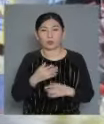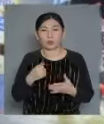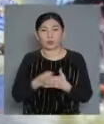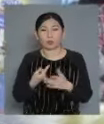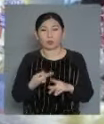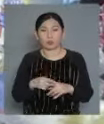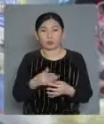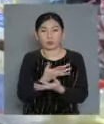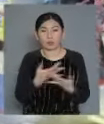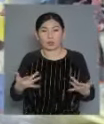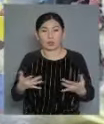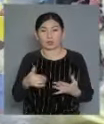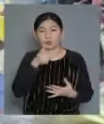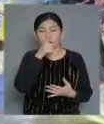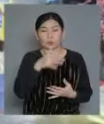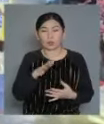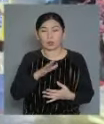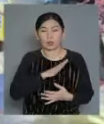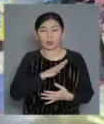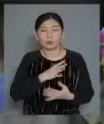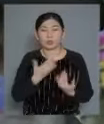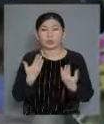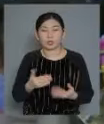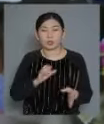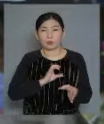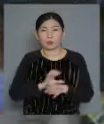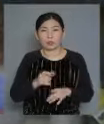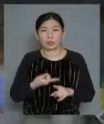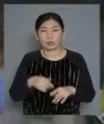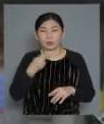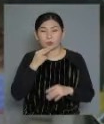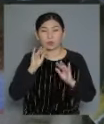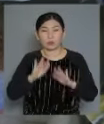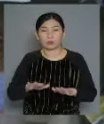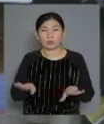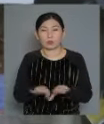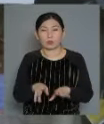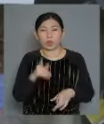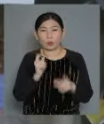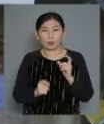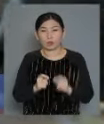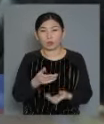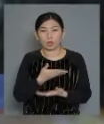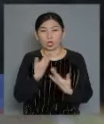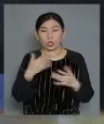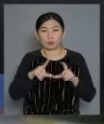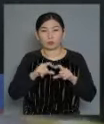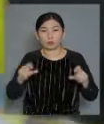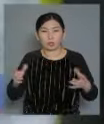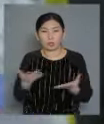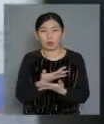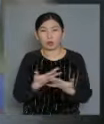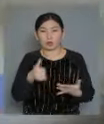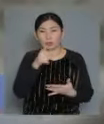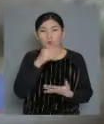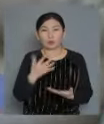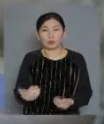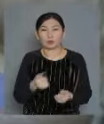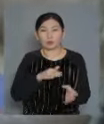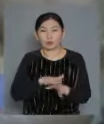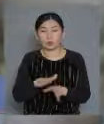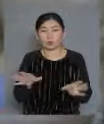всей территории города она не доходит. Кроме того, производимые местные продукты питания, такие как молочная продукция, колбасные изделия, не могут полностью охватить